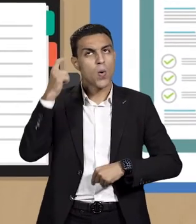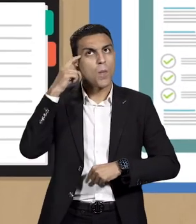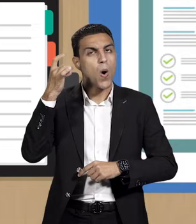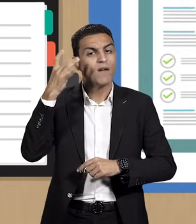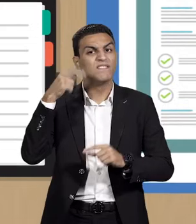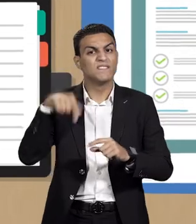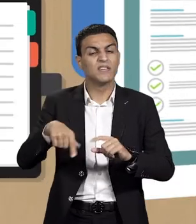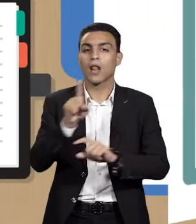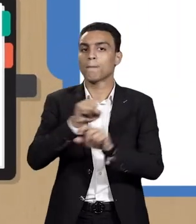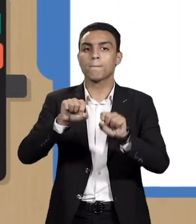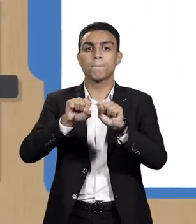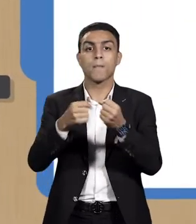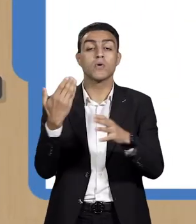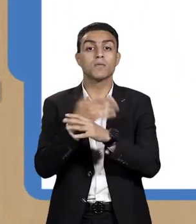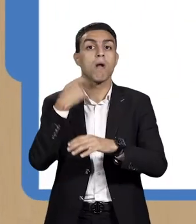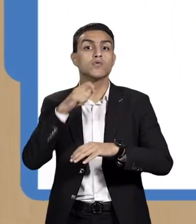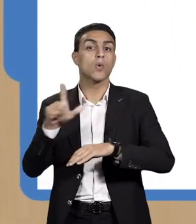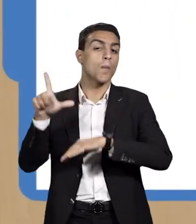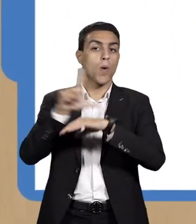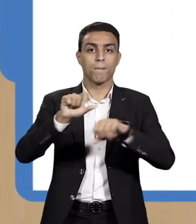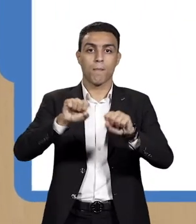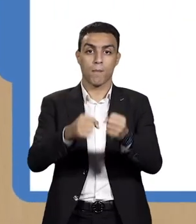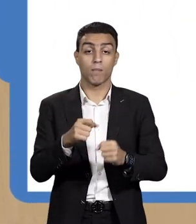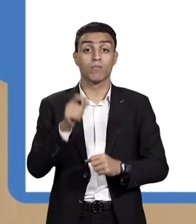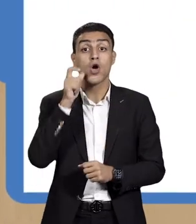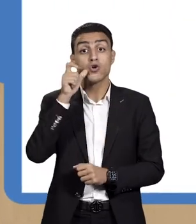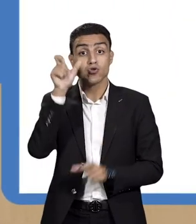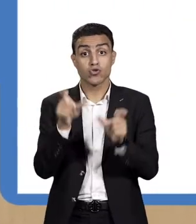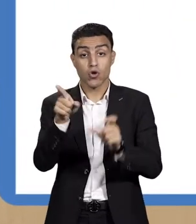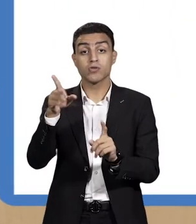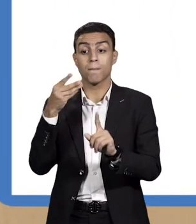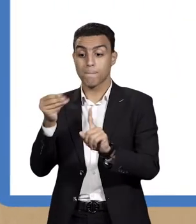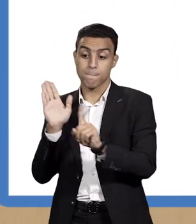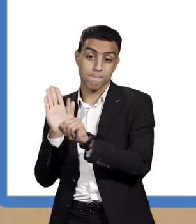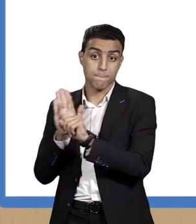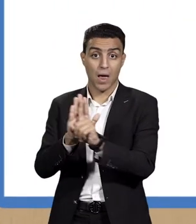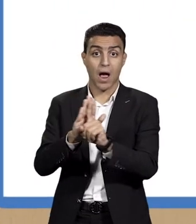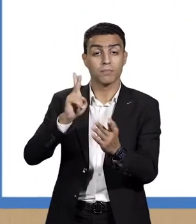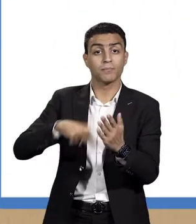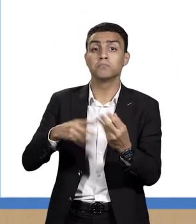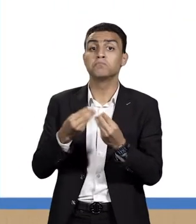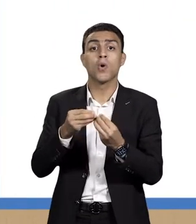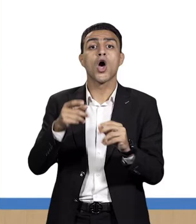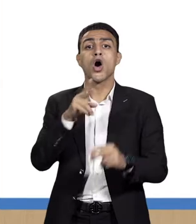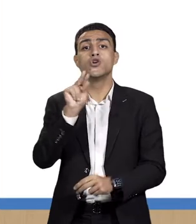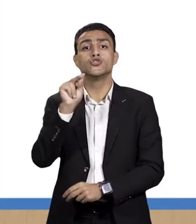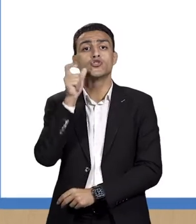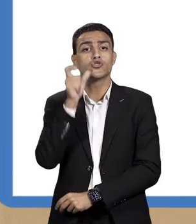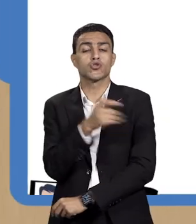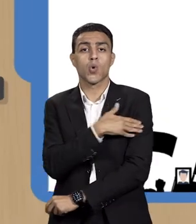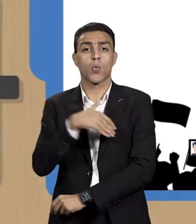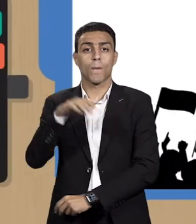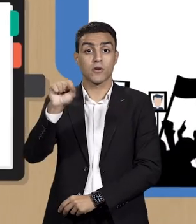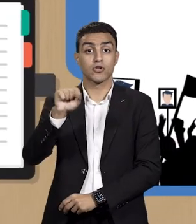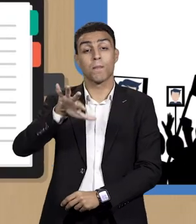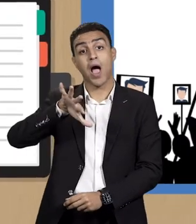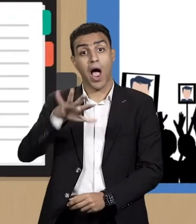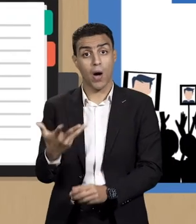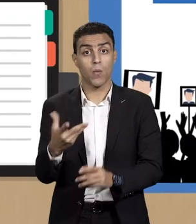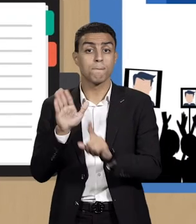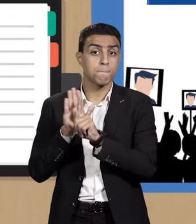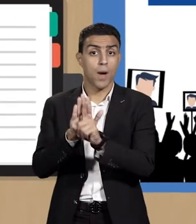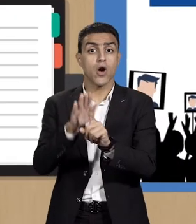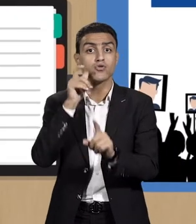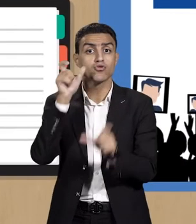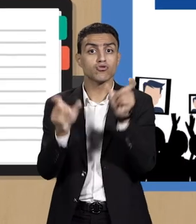يؤثر على ادائه لمهام رئيس الجمهوريه ان يزكي المترشح 20 عضوا على الاقل من اعضاء مجلس النواب او ان يؤيدوا ما لا